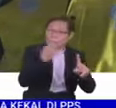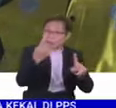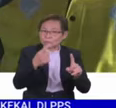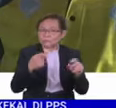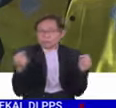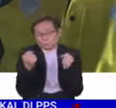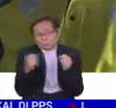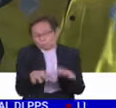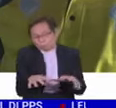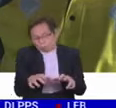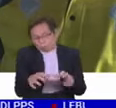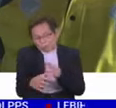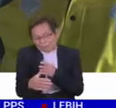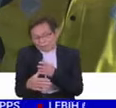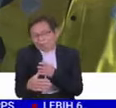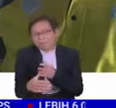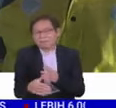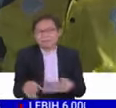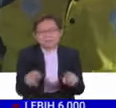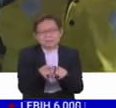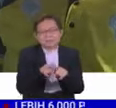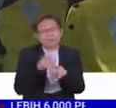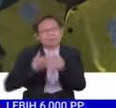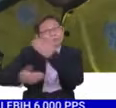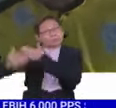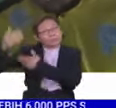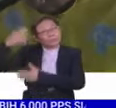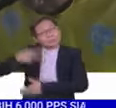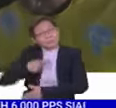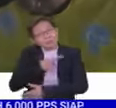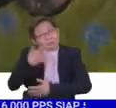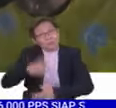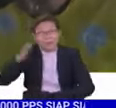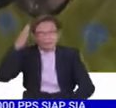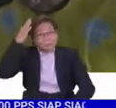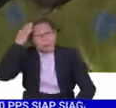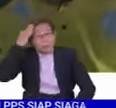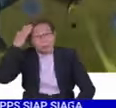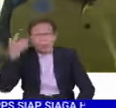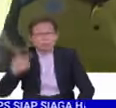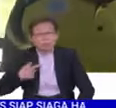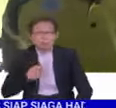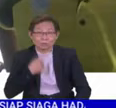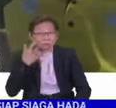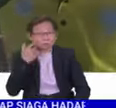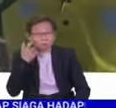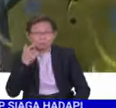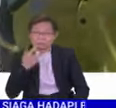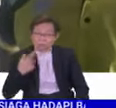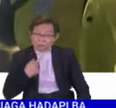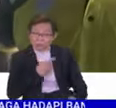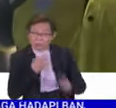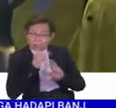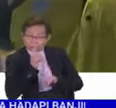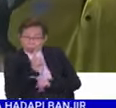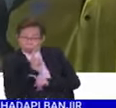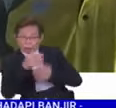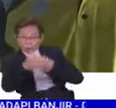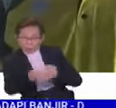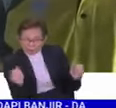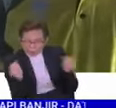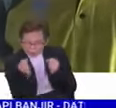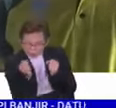beku. Sebagaimana sebelum kita dah tahu, so kita telah pastikan semua bilik sejuk